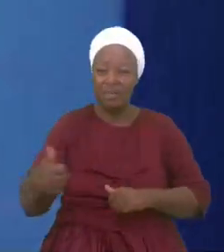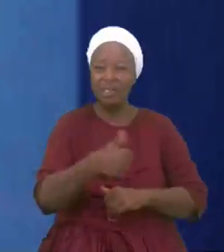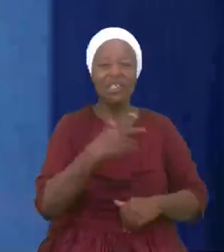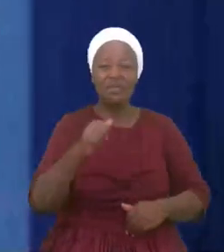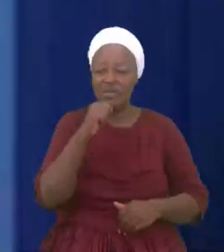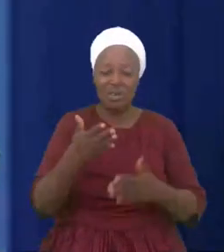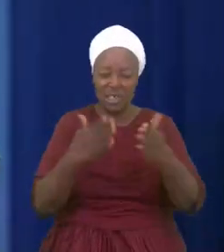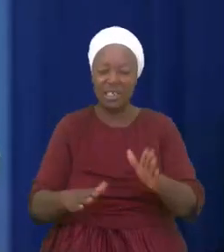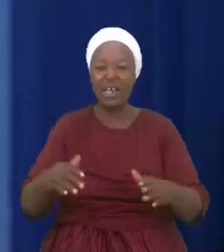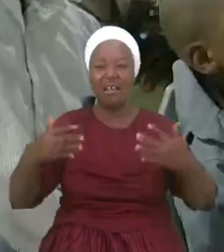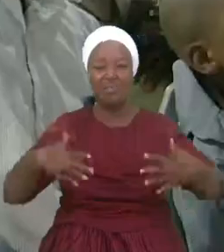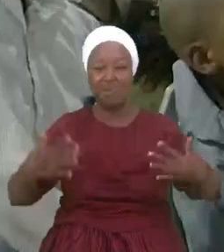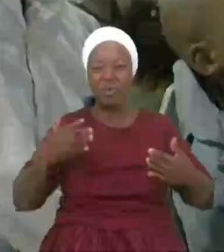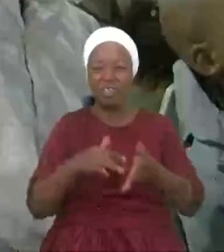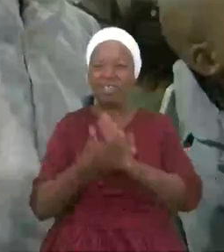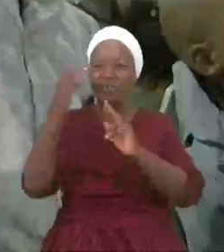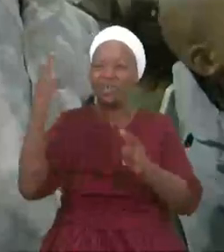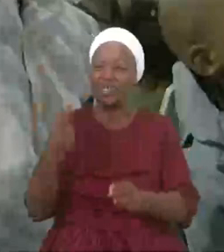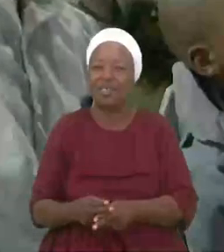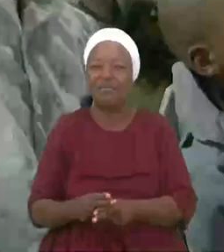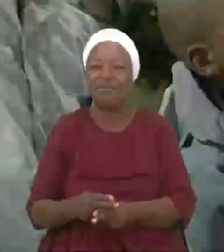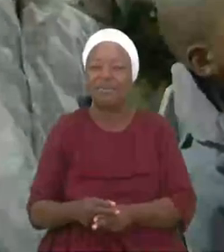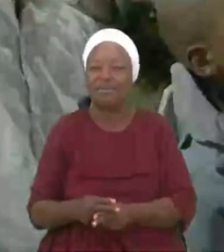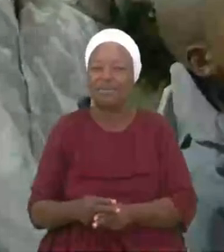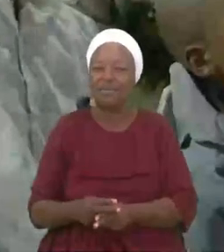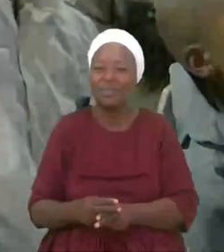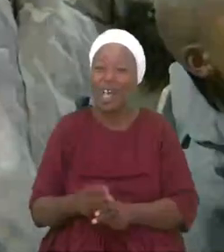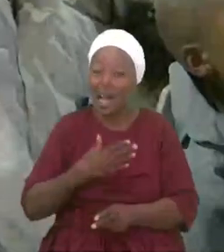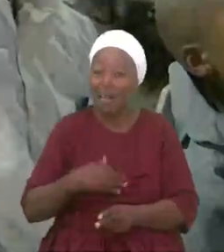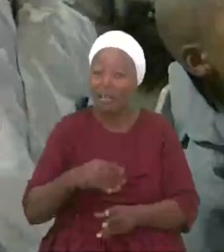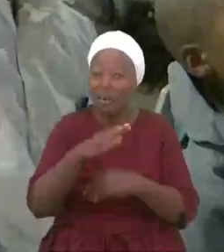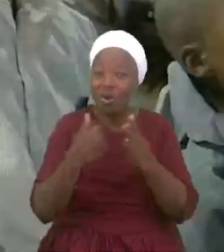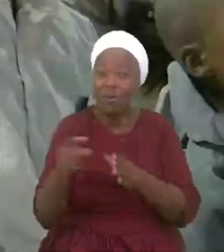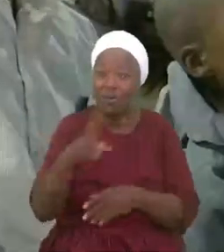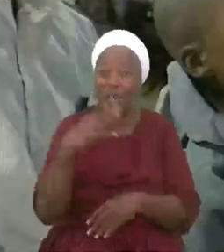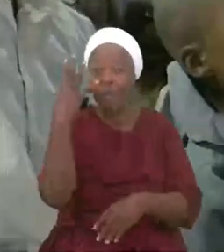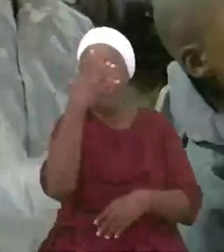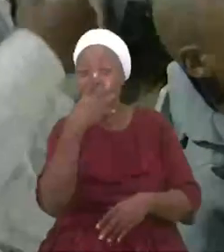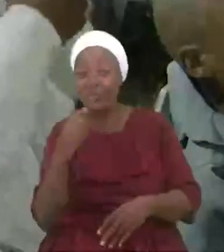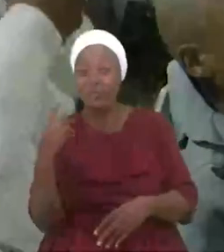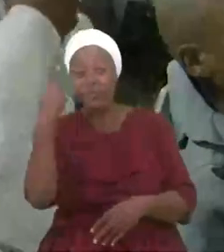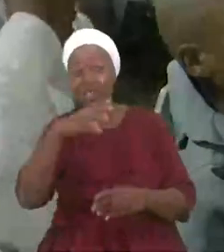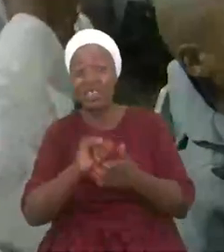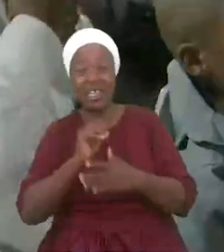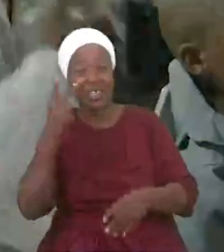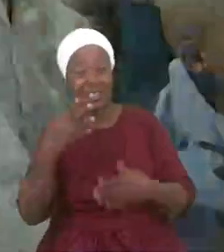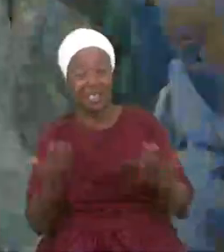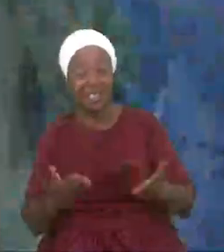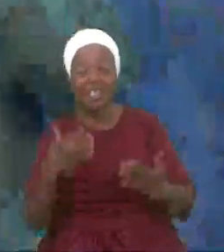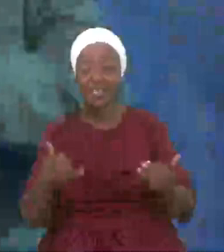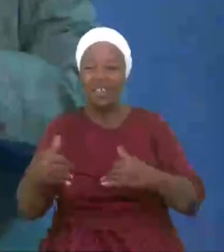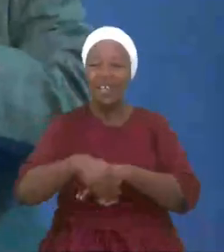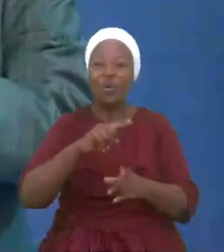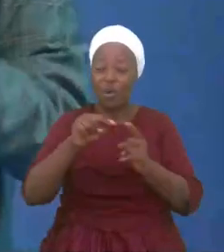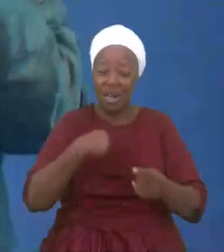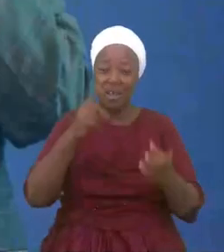nous servent jour et nuit et se renoncent ils ne mourrons pas prématurément et vous